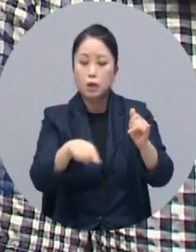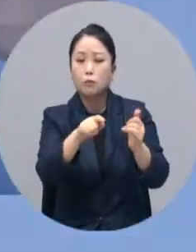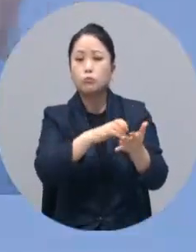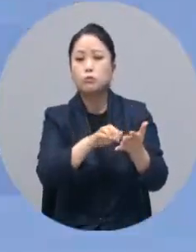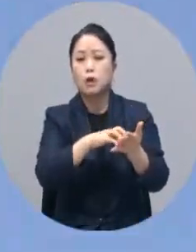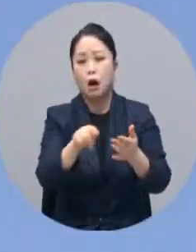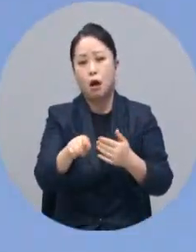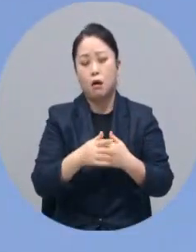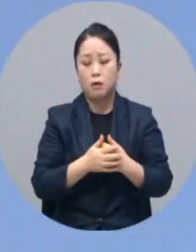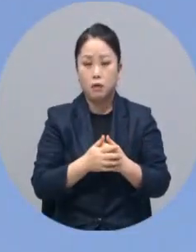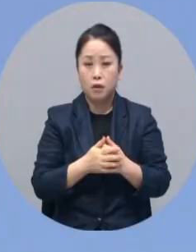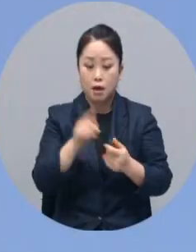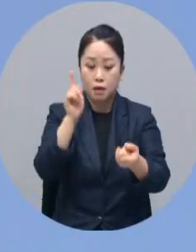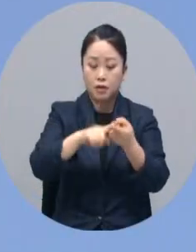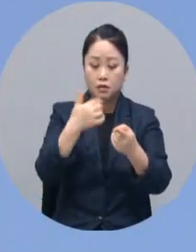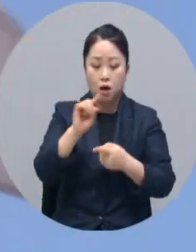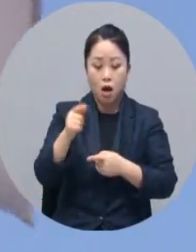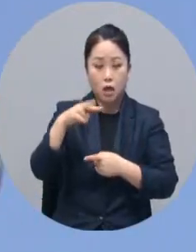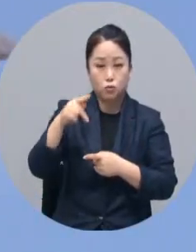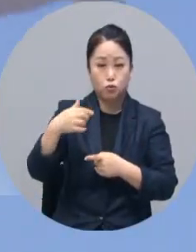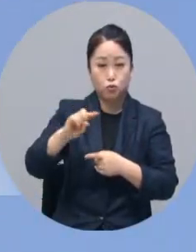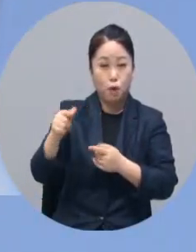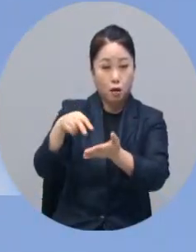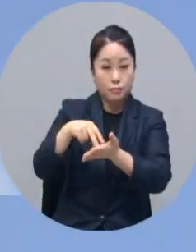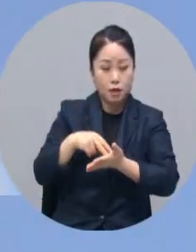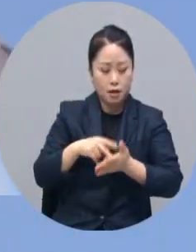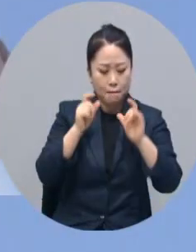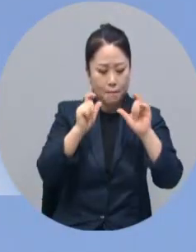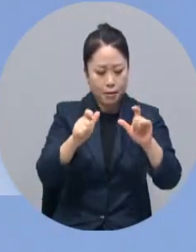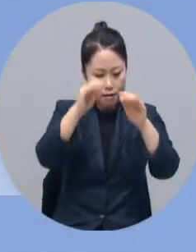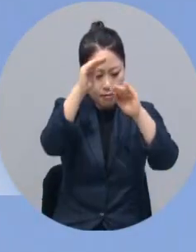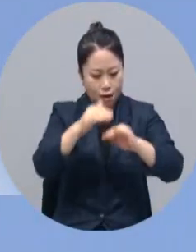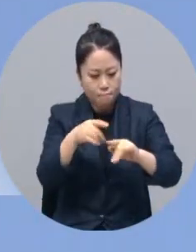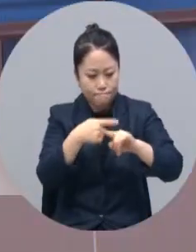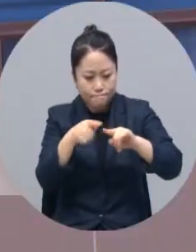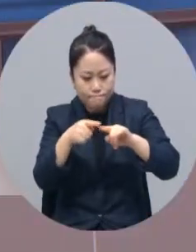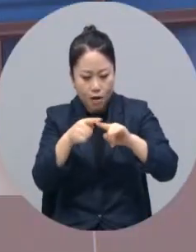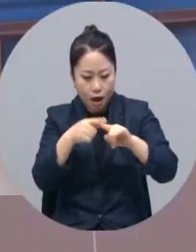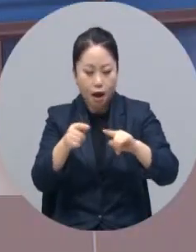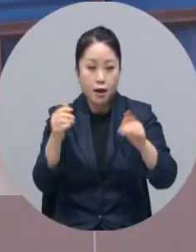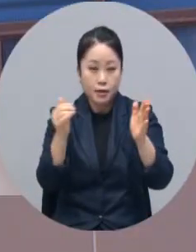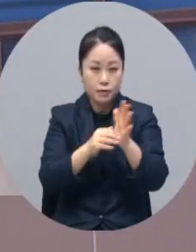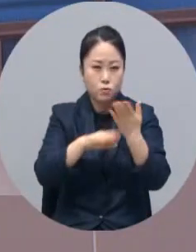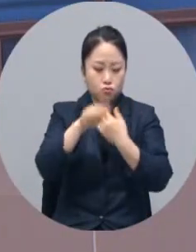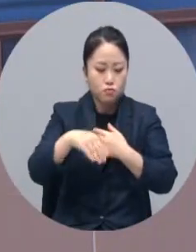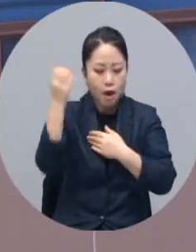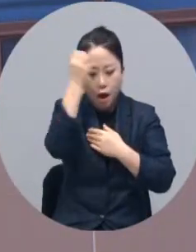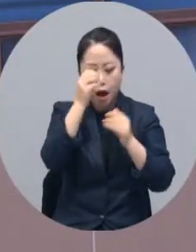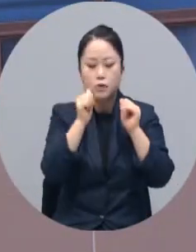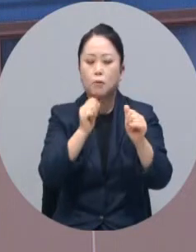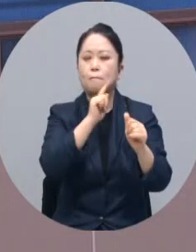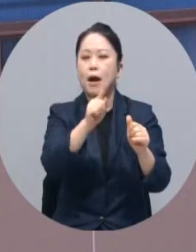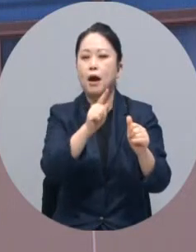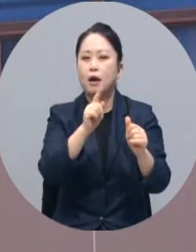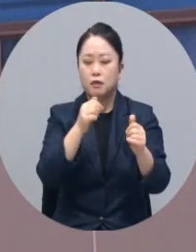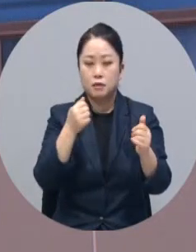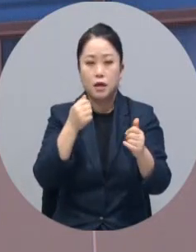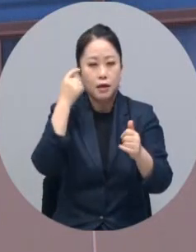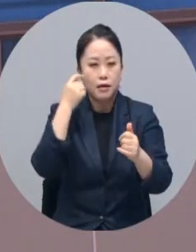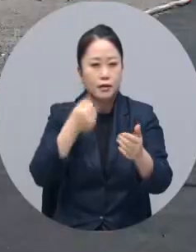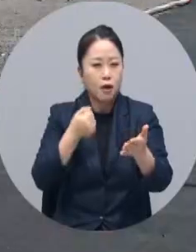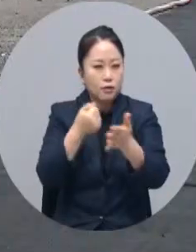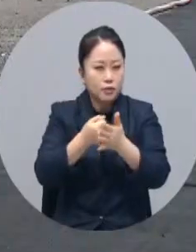해도 이에 대해 한수원 측은 판결 내용을 분석한 뒤 항소 여부를 결정하겠다는 입장 또 소송을